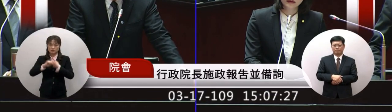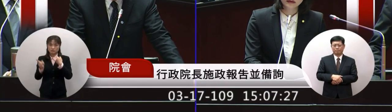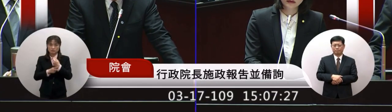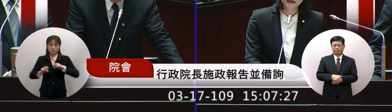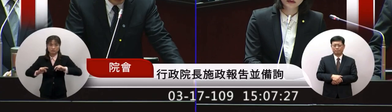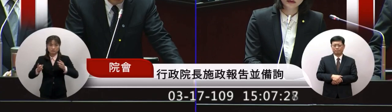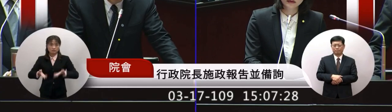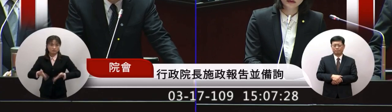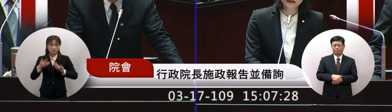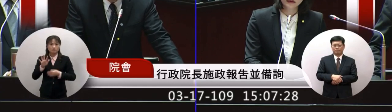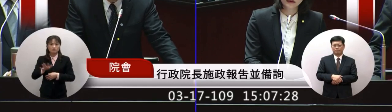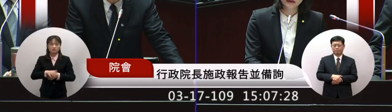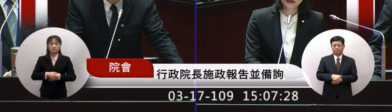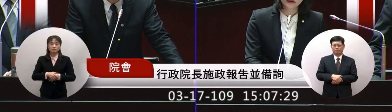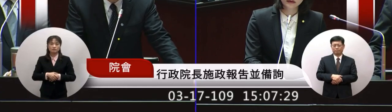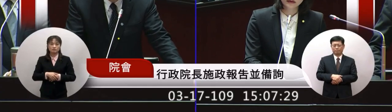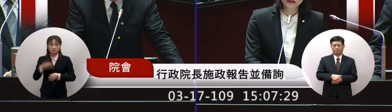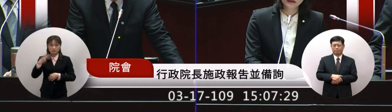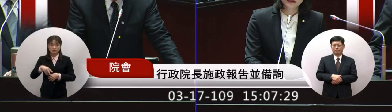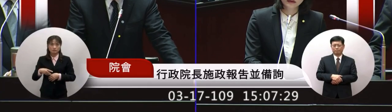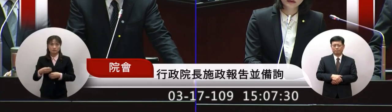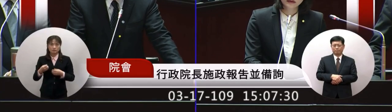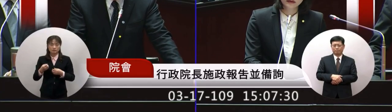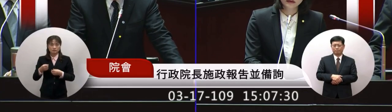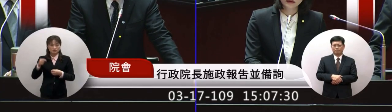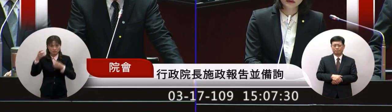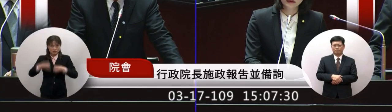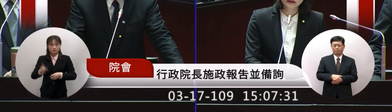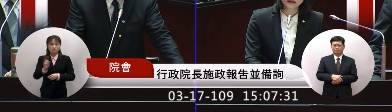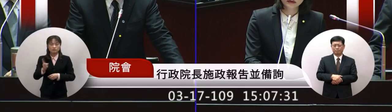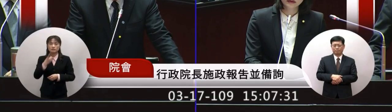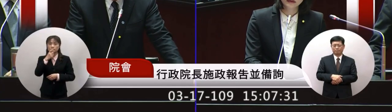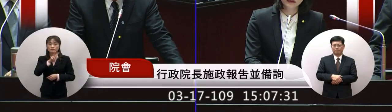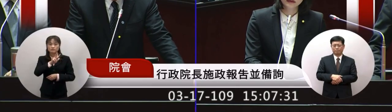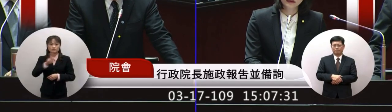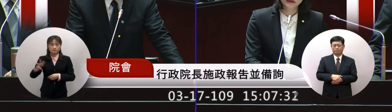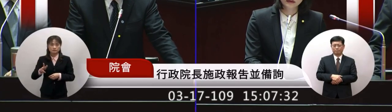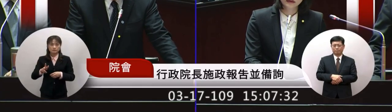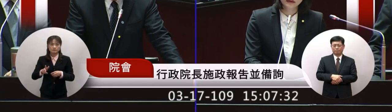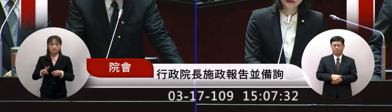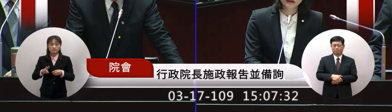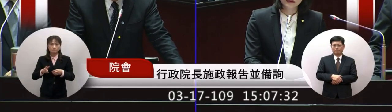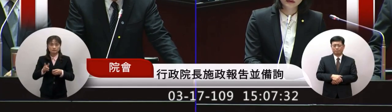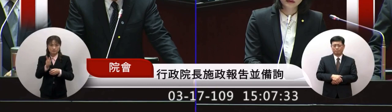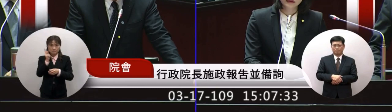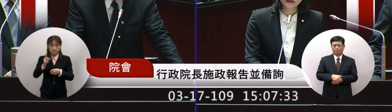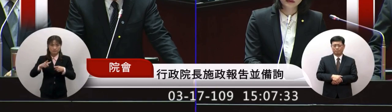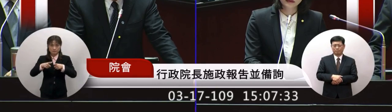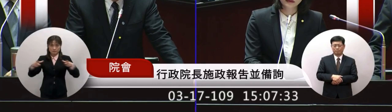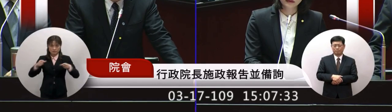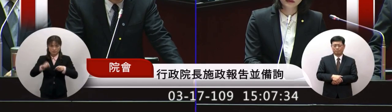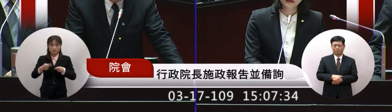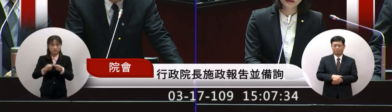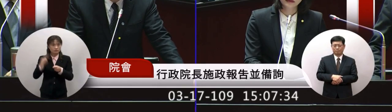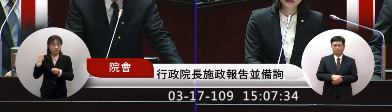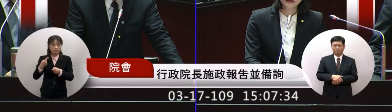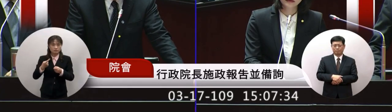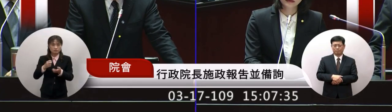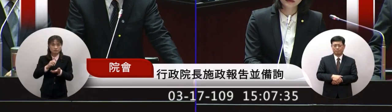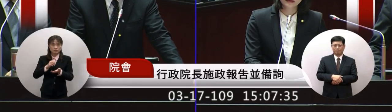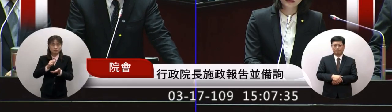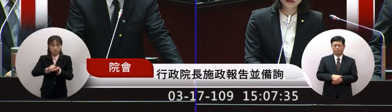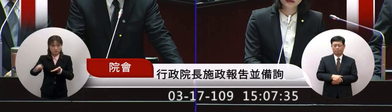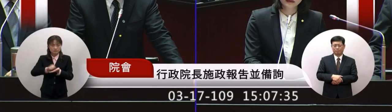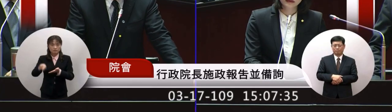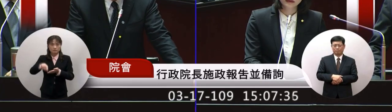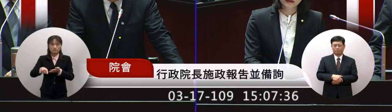展这个绿色债券，那绿色债券在柜买去年一整年呢，大概发行的金额已经超过了1000亿。我